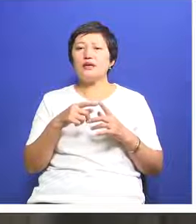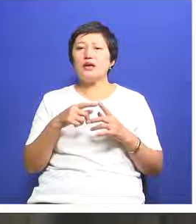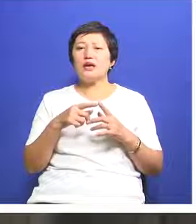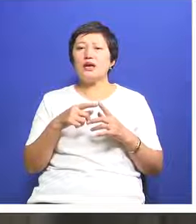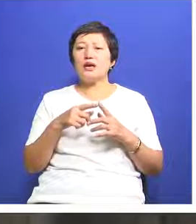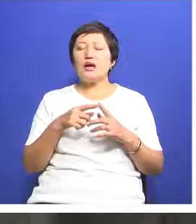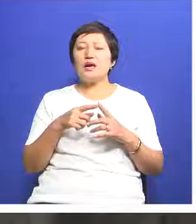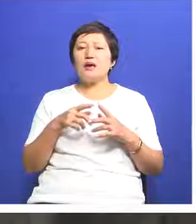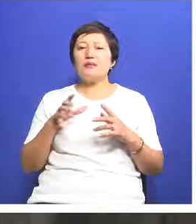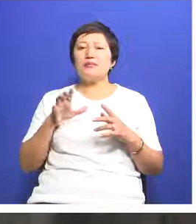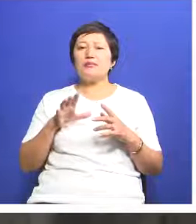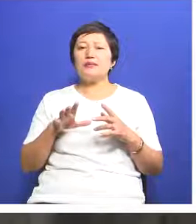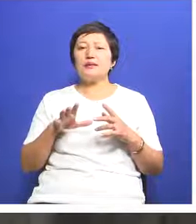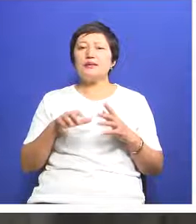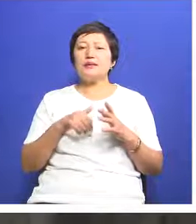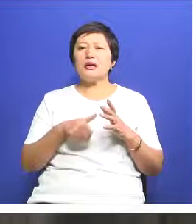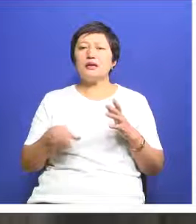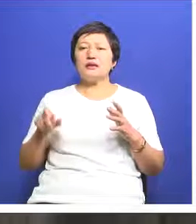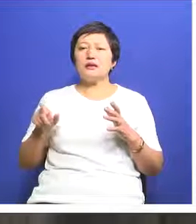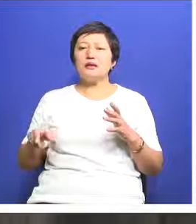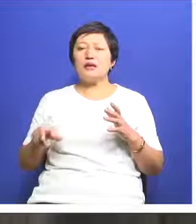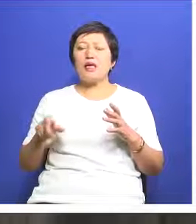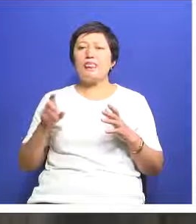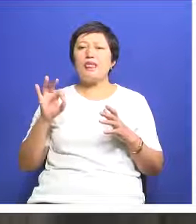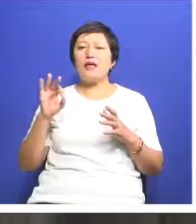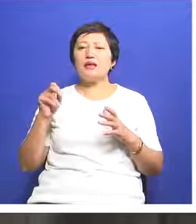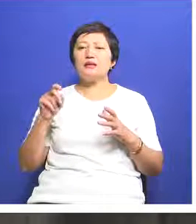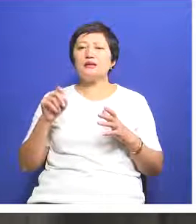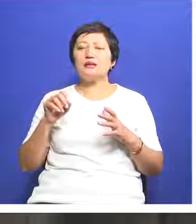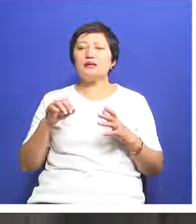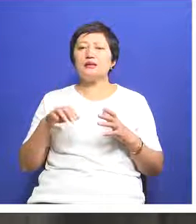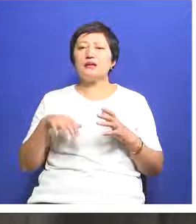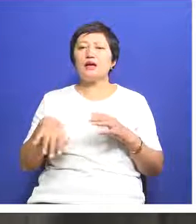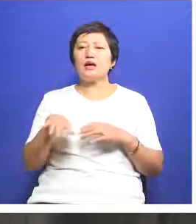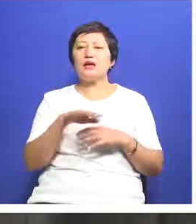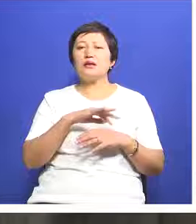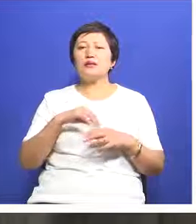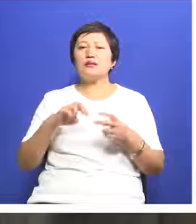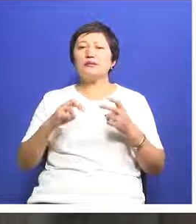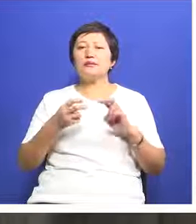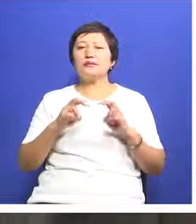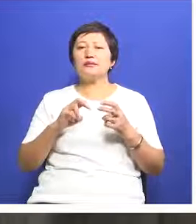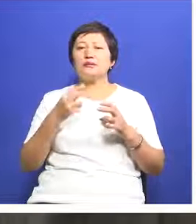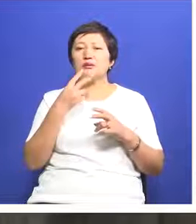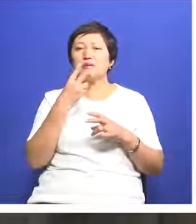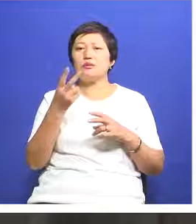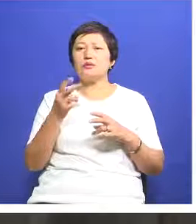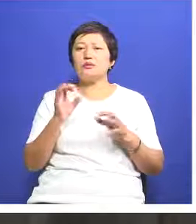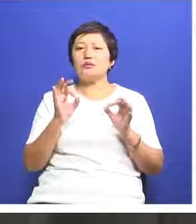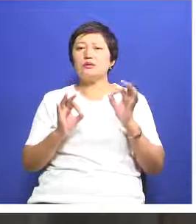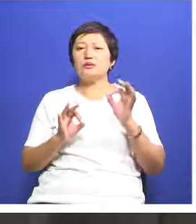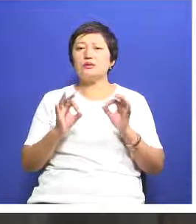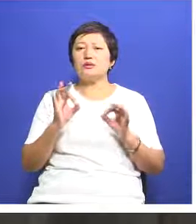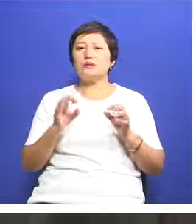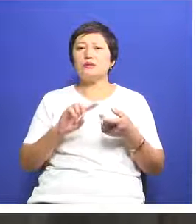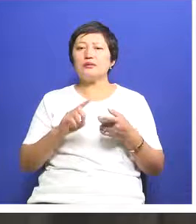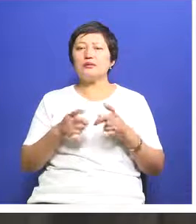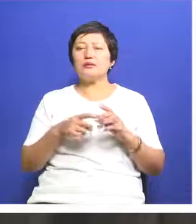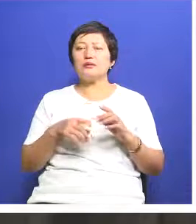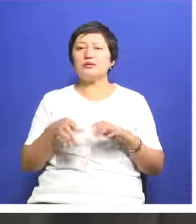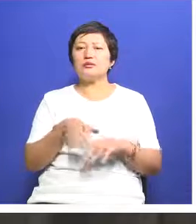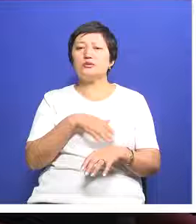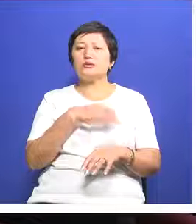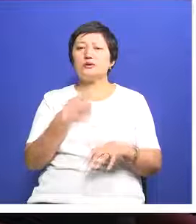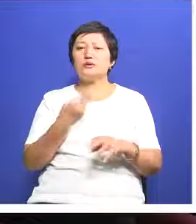адам таласып, ол халықтың проблемасы қалат жайында. Сол бір-бірінен көрінбей, бір-бірін сотқа беру, сонымен өте ұзаққа